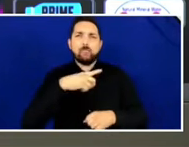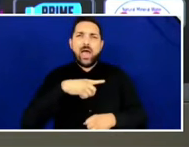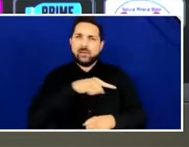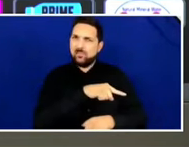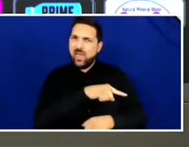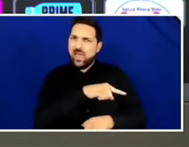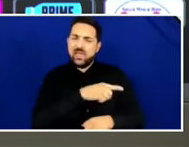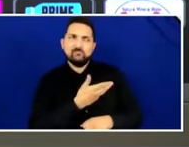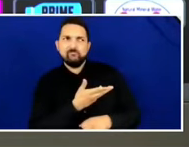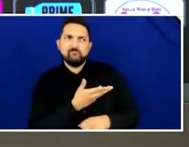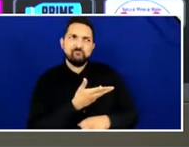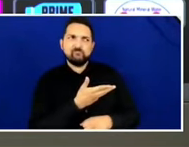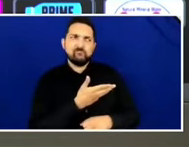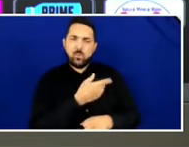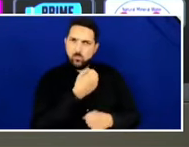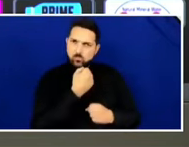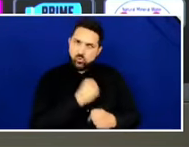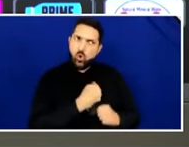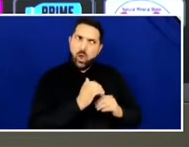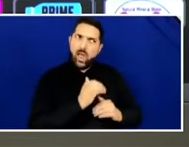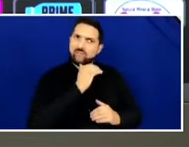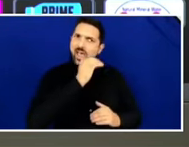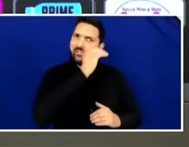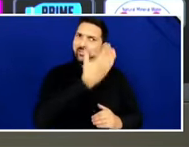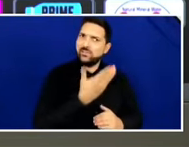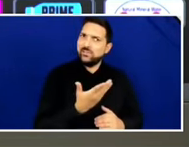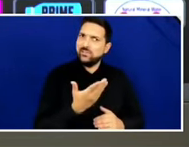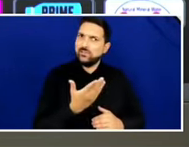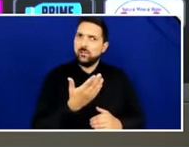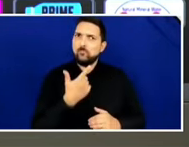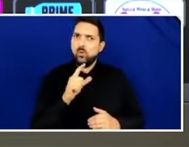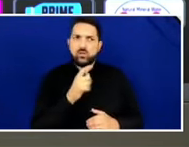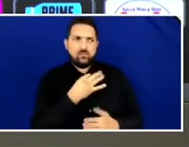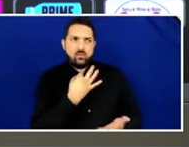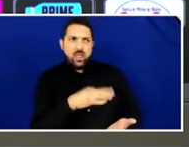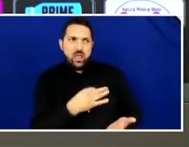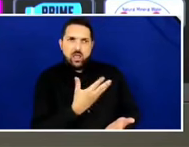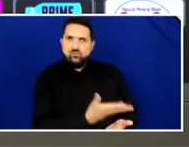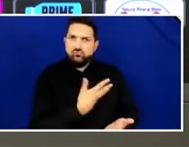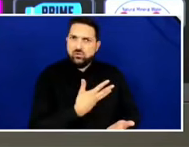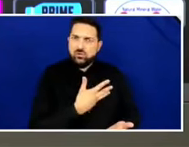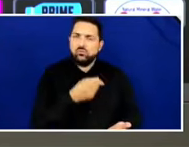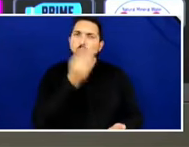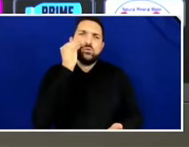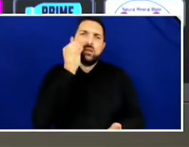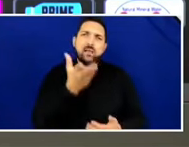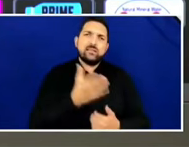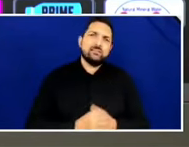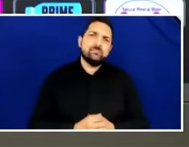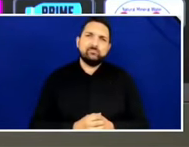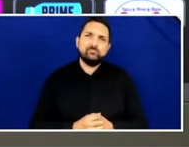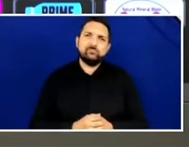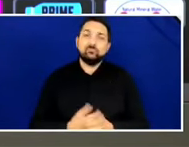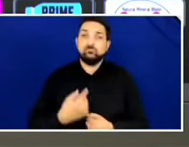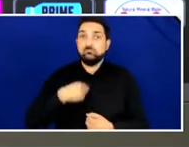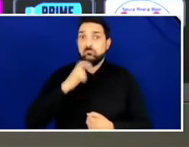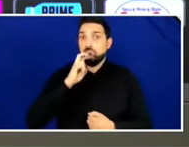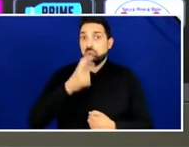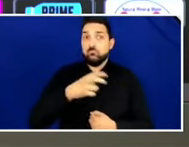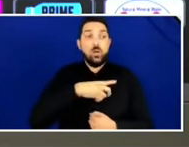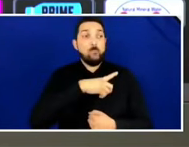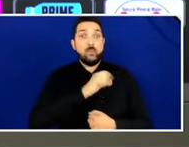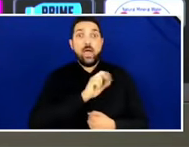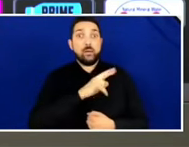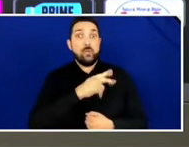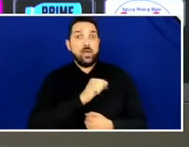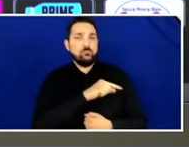ha una squadra cioè comei tecnici che idea ti sei fatto del Parma come squadra grazie Io l'idea che il Parma è una buonissima squadra con dei